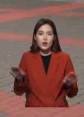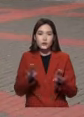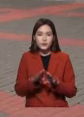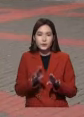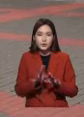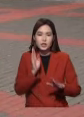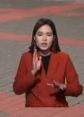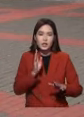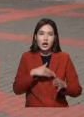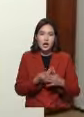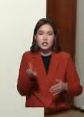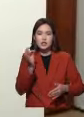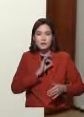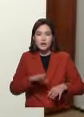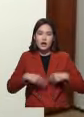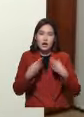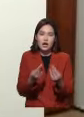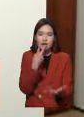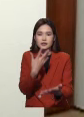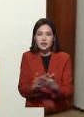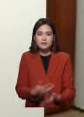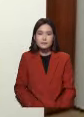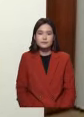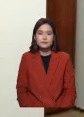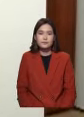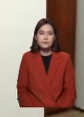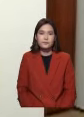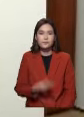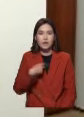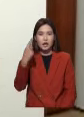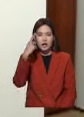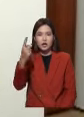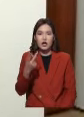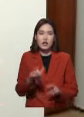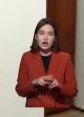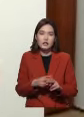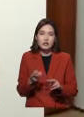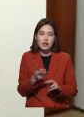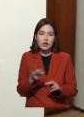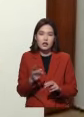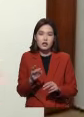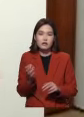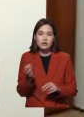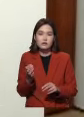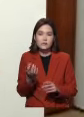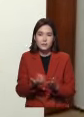қазіргі жағдайды пайдалану керек. Бірінші менің ойымша ол бұрғы географияға байланысты.